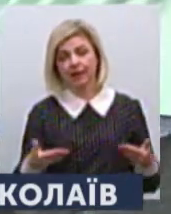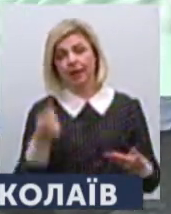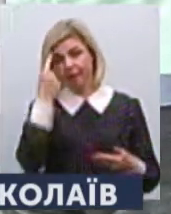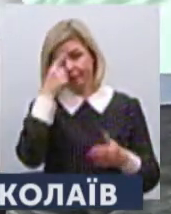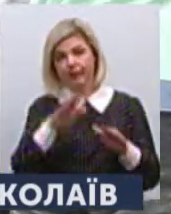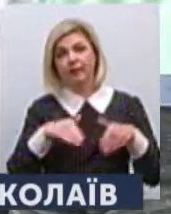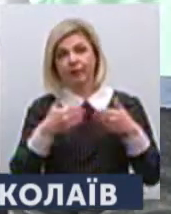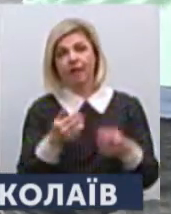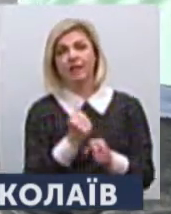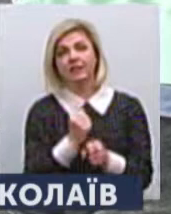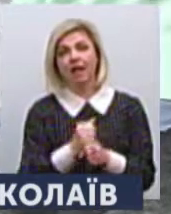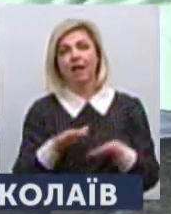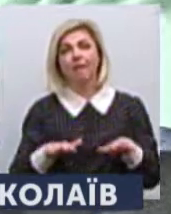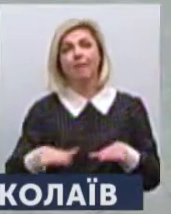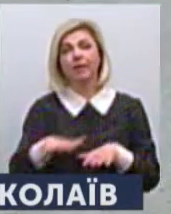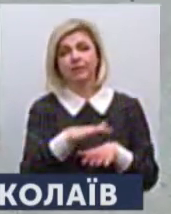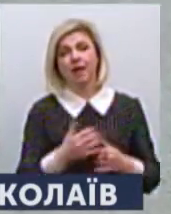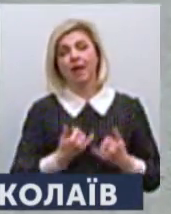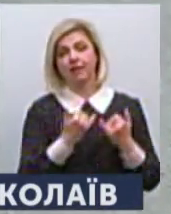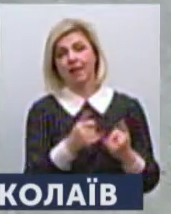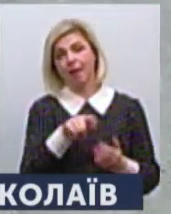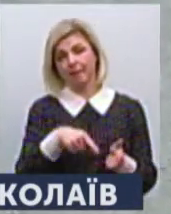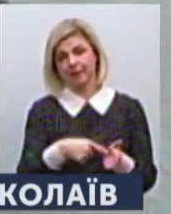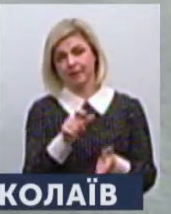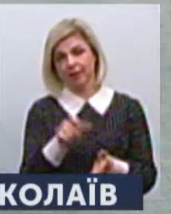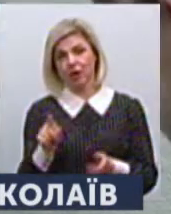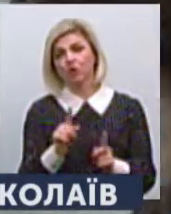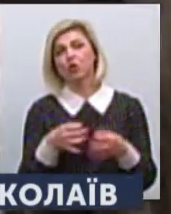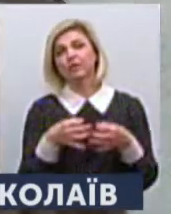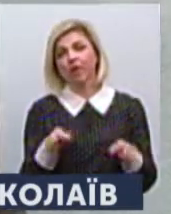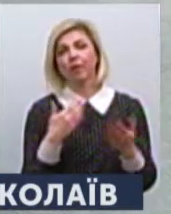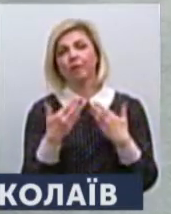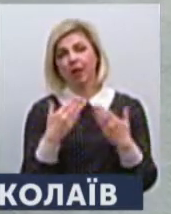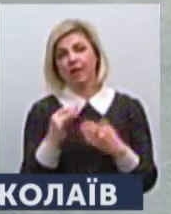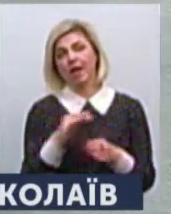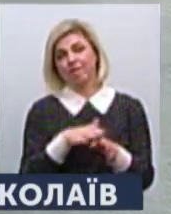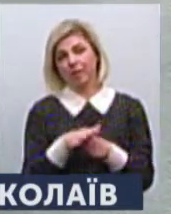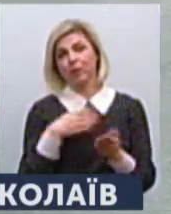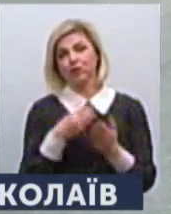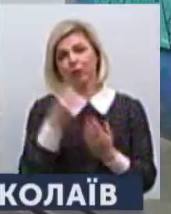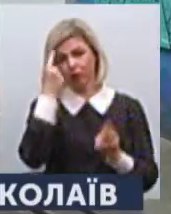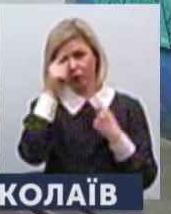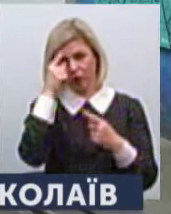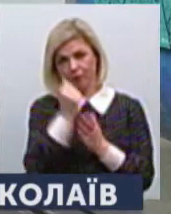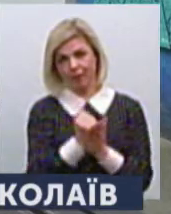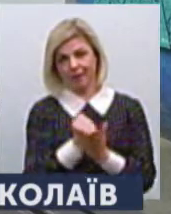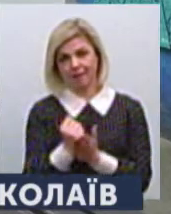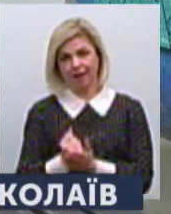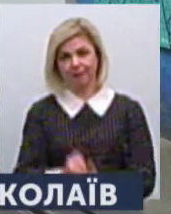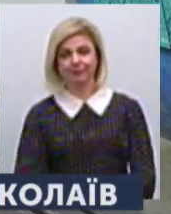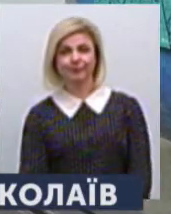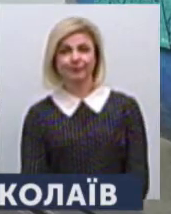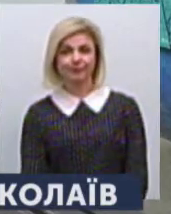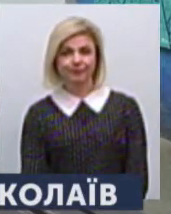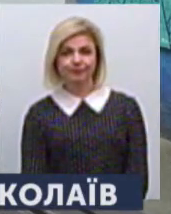створити майданчик, де містяни могли б вільно спілкуватися та реалізовувати свій творчий потенціал. Олександр Гордієнко, Валентина Гурова,